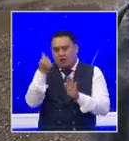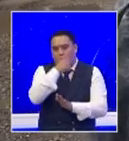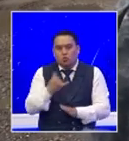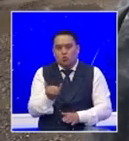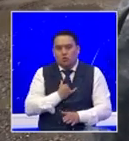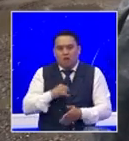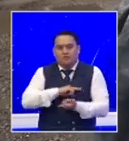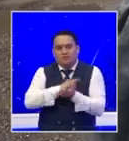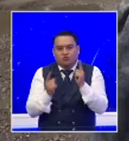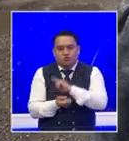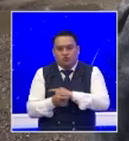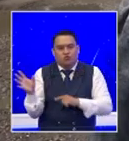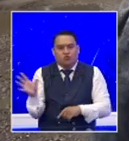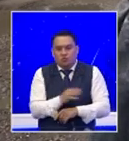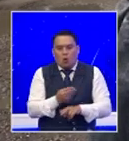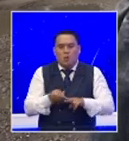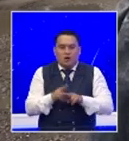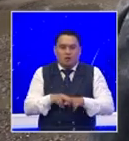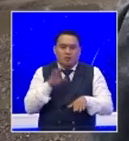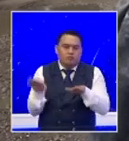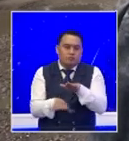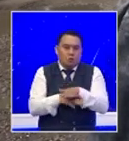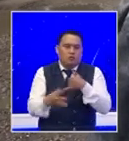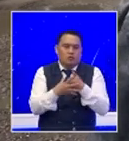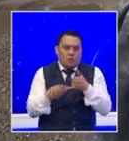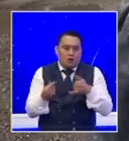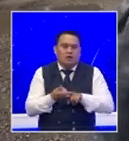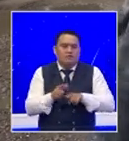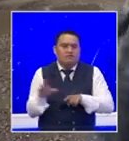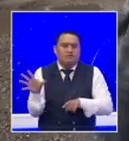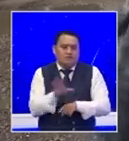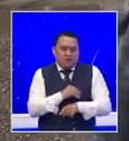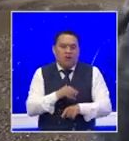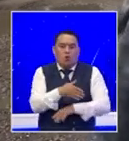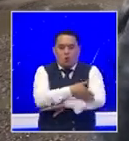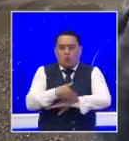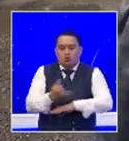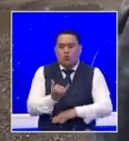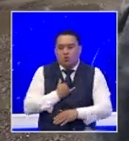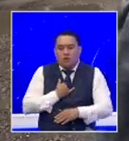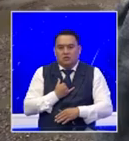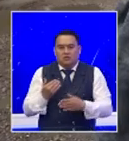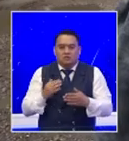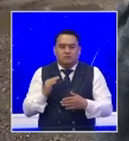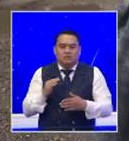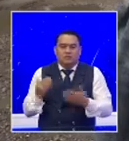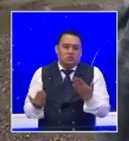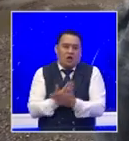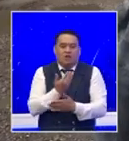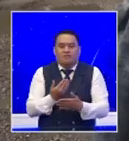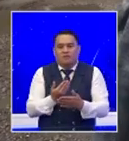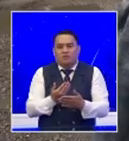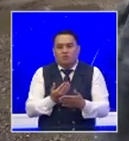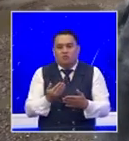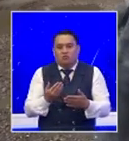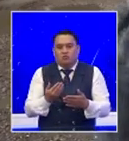вот это все меняли, получается. А это все находится под землей. И, соответственно, все улицы у нас сейчас находятся в